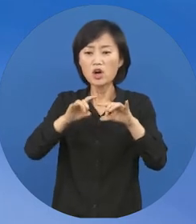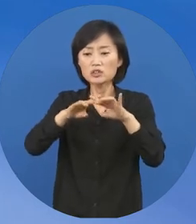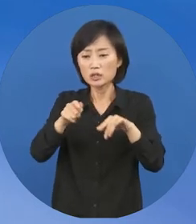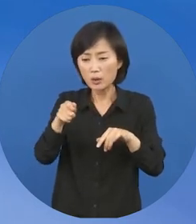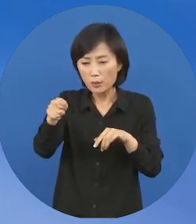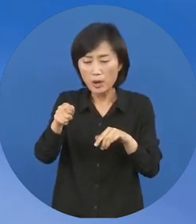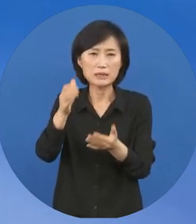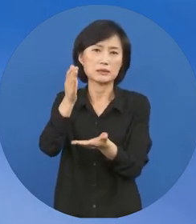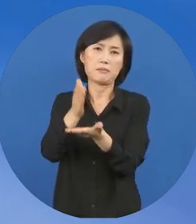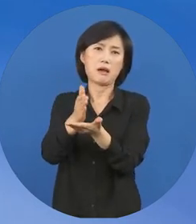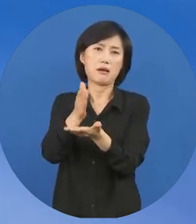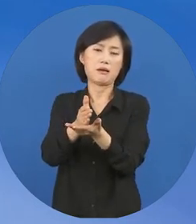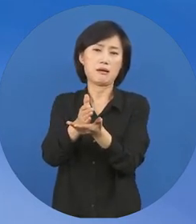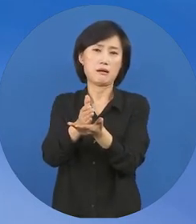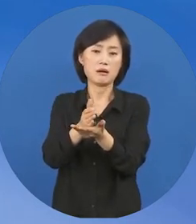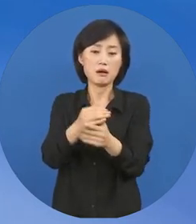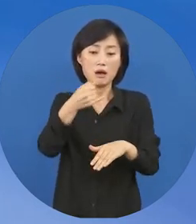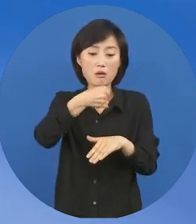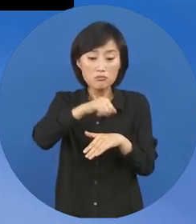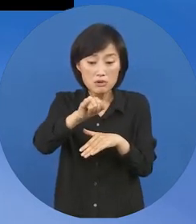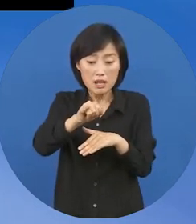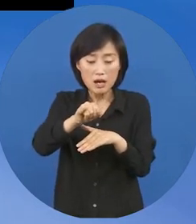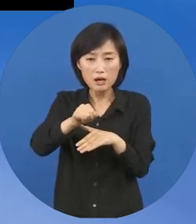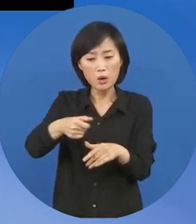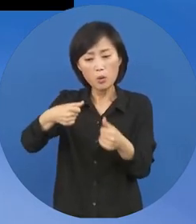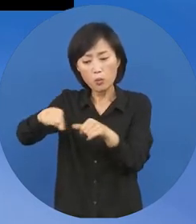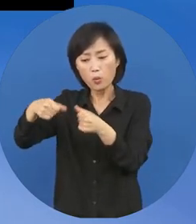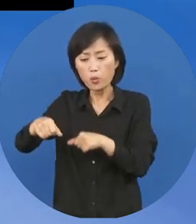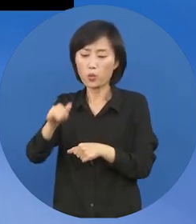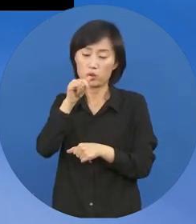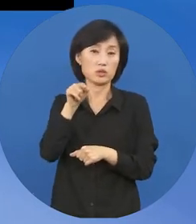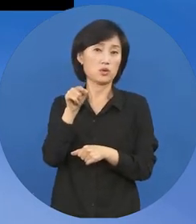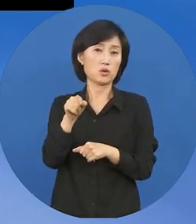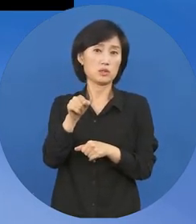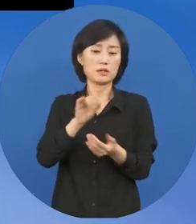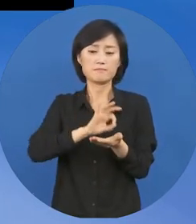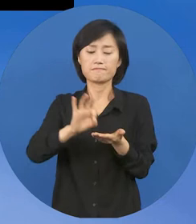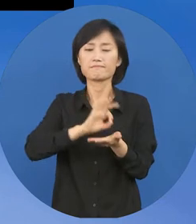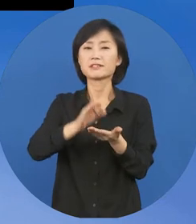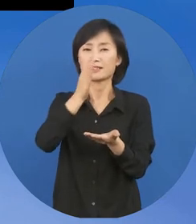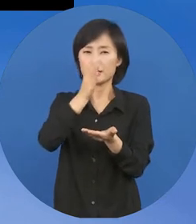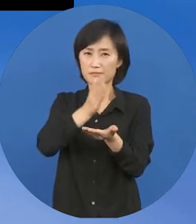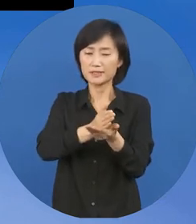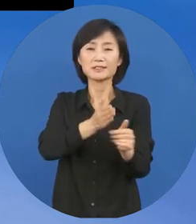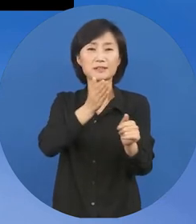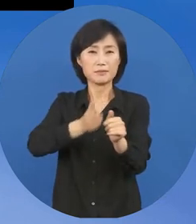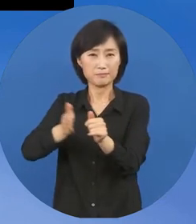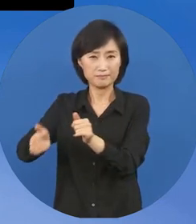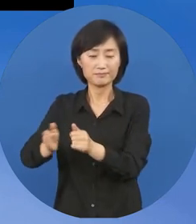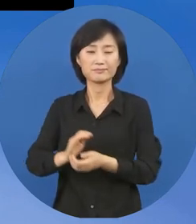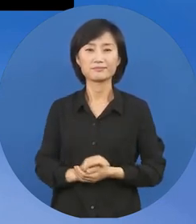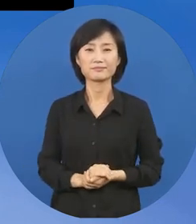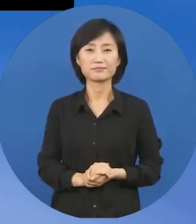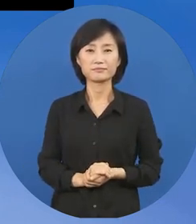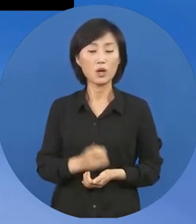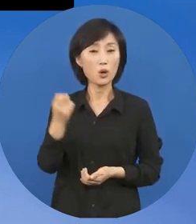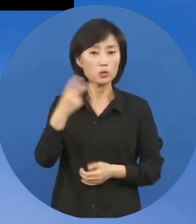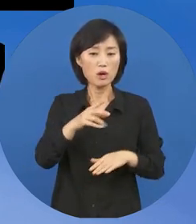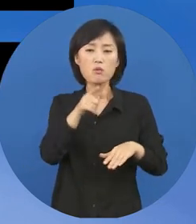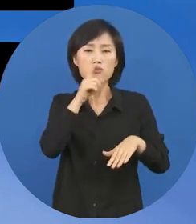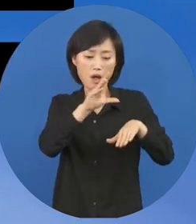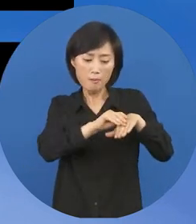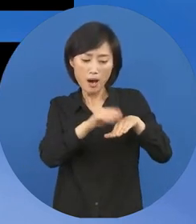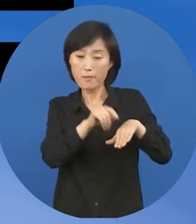스위치 조작을 하지 말아야 하구요 불량 제품이나 부분적으로 고장이나 있는 제품을 사용하지 않는 것이 좋습니다